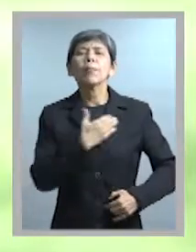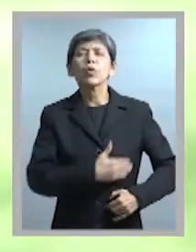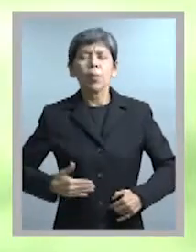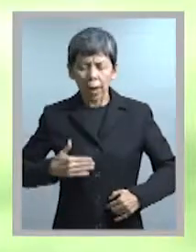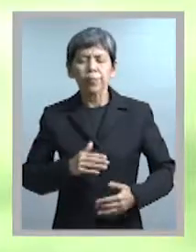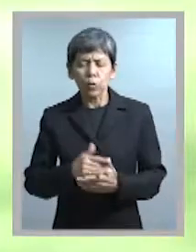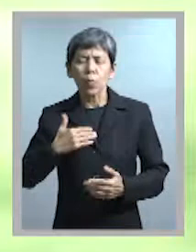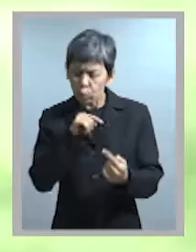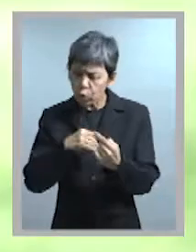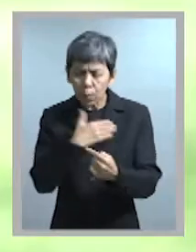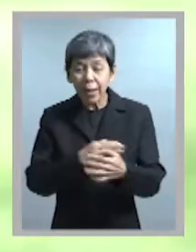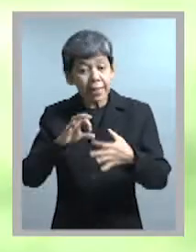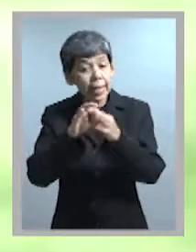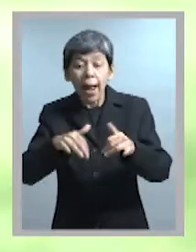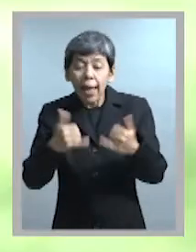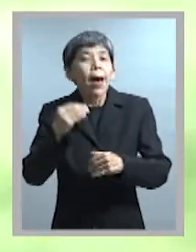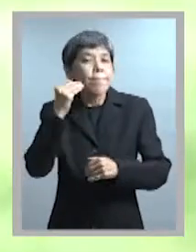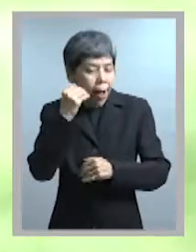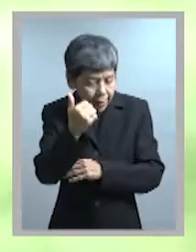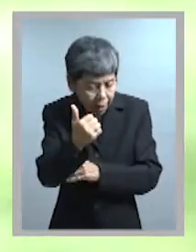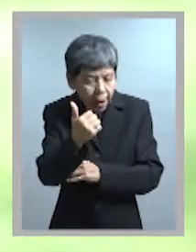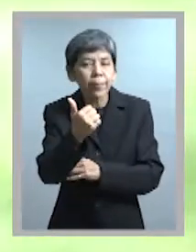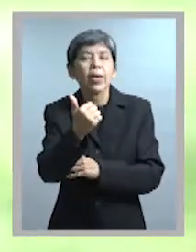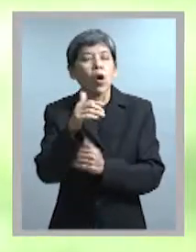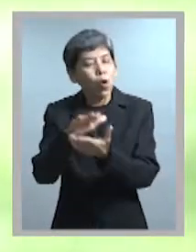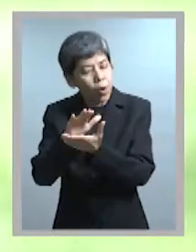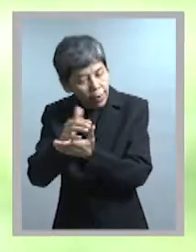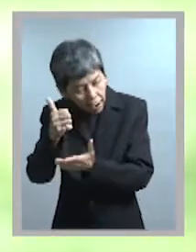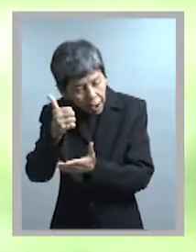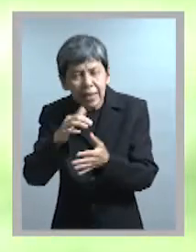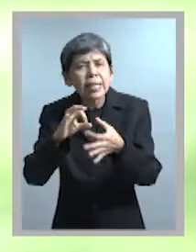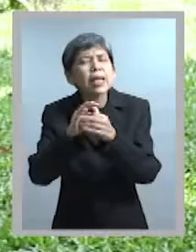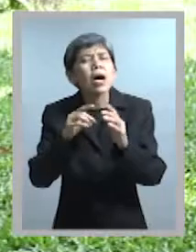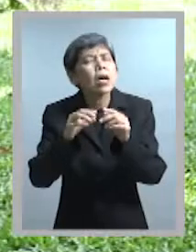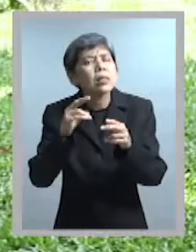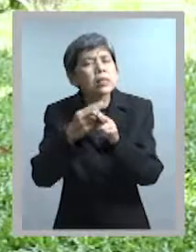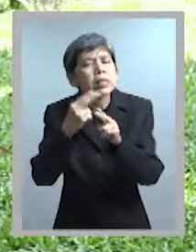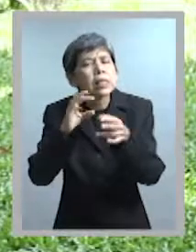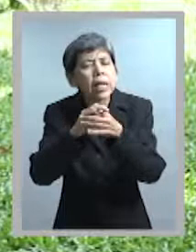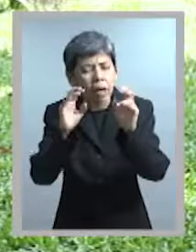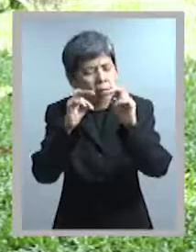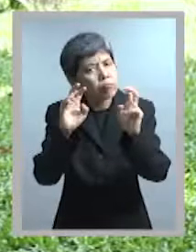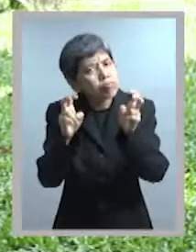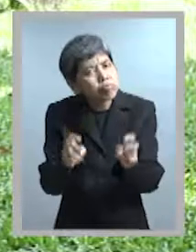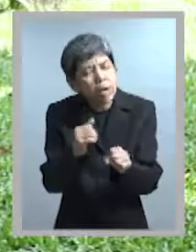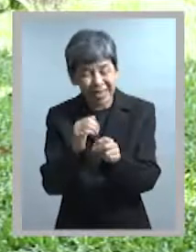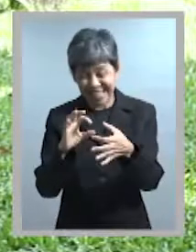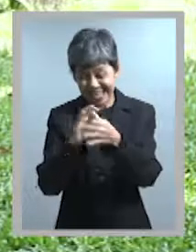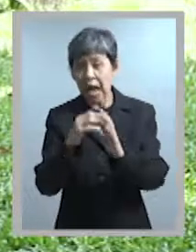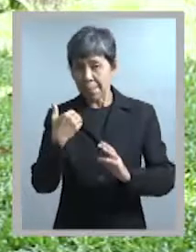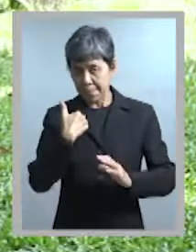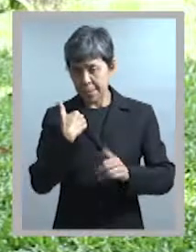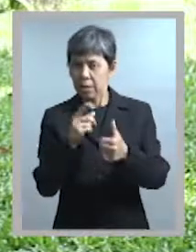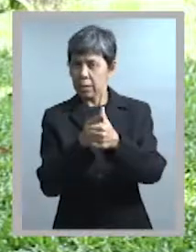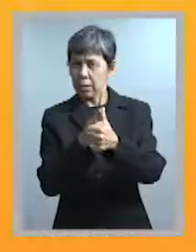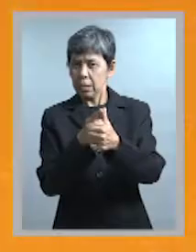าพ เพื่อสุขภาพ เพราะนั้นเนี่ยก็คือกีฬาที่เล่นในบ้านได ้ครับ เล่นในโรงเรียนได ้มีกีฬาอย่างเช่นอะไรบ้างครับอาจารย ์ตอนนี้ที่เ